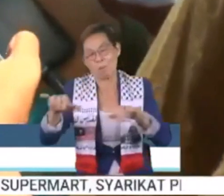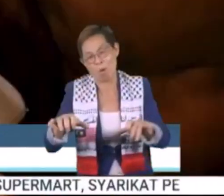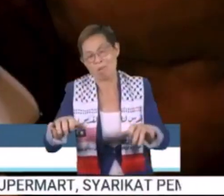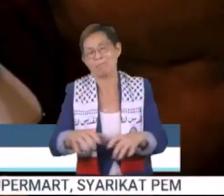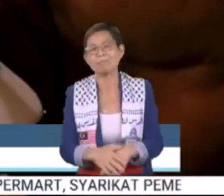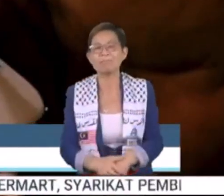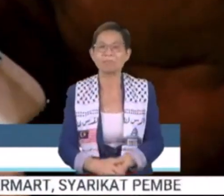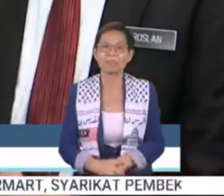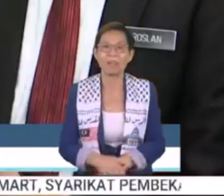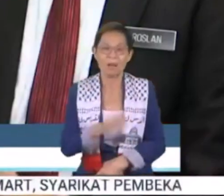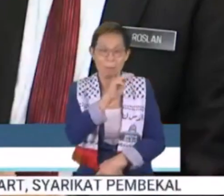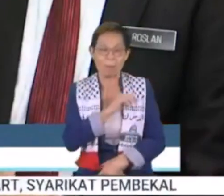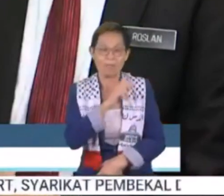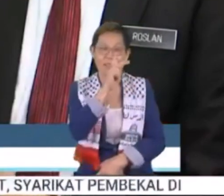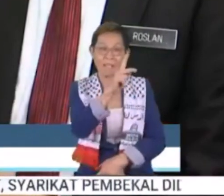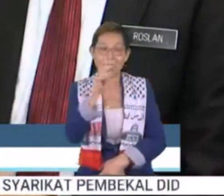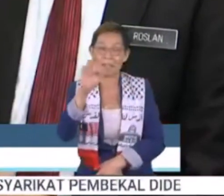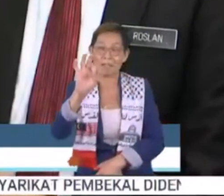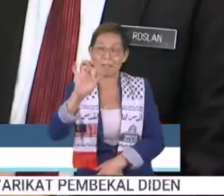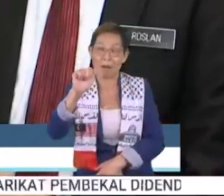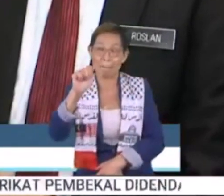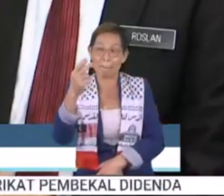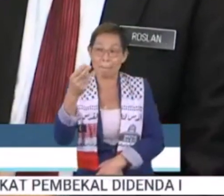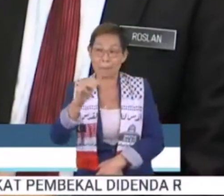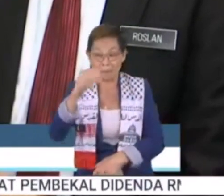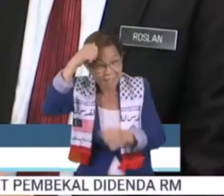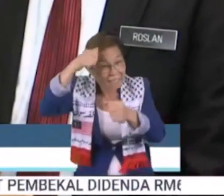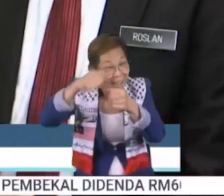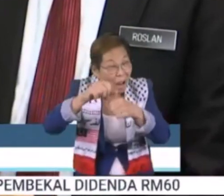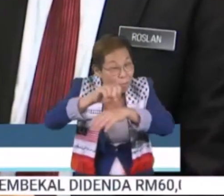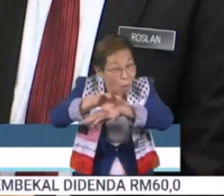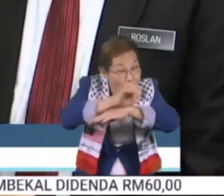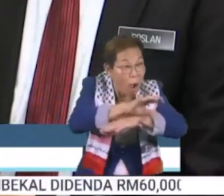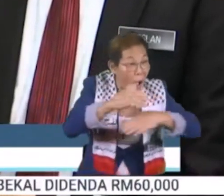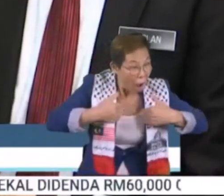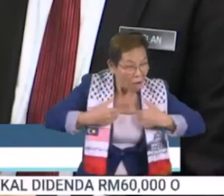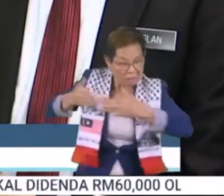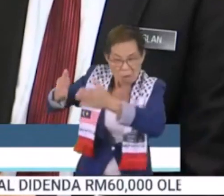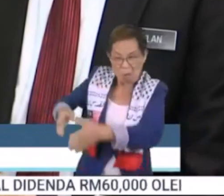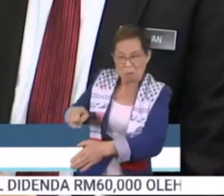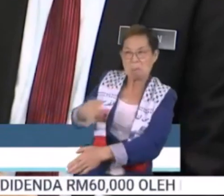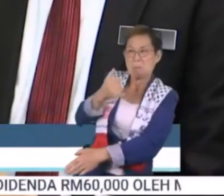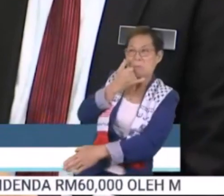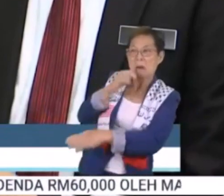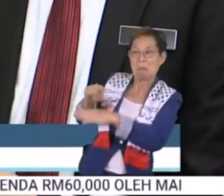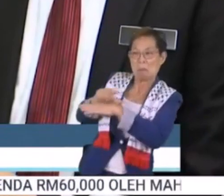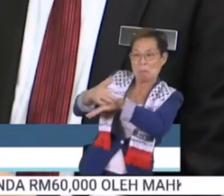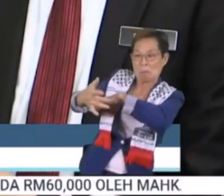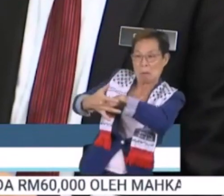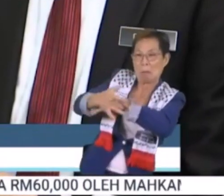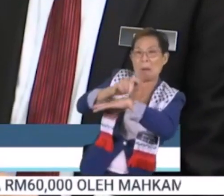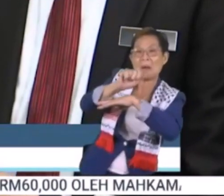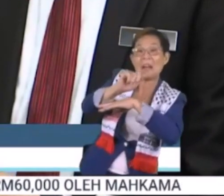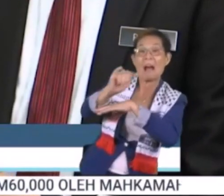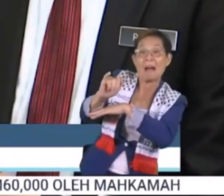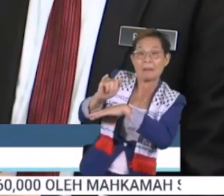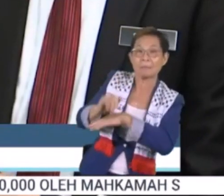buatan AI. Menteri Komunikasi Fahmi Fadil beri peringatan ada pihak yang menyalahgunakan teknologi berkenaan.